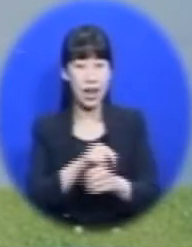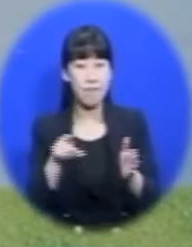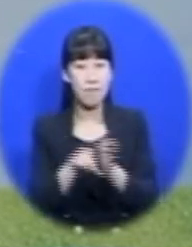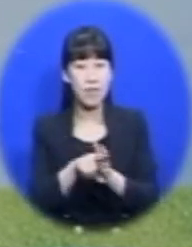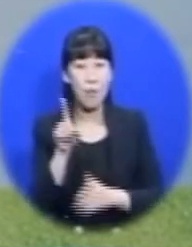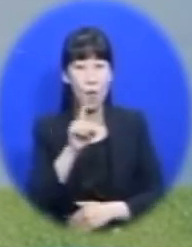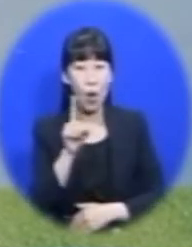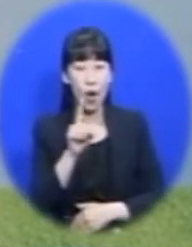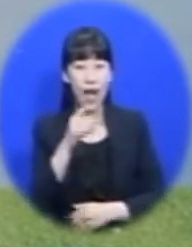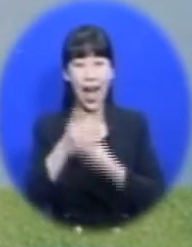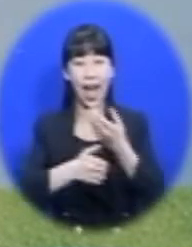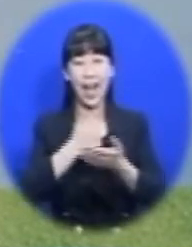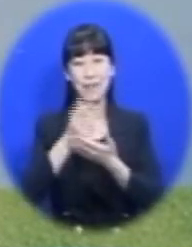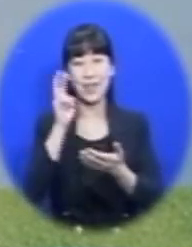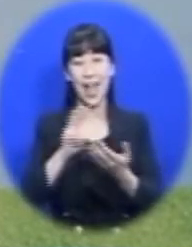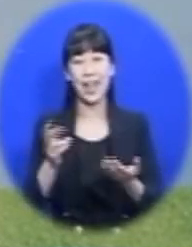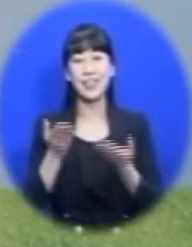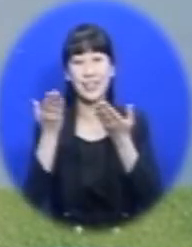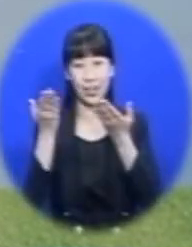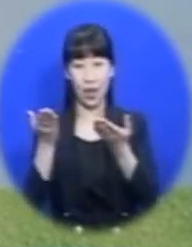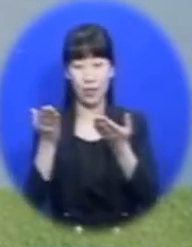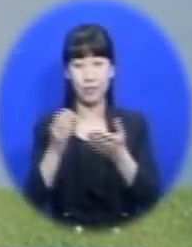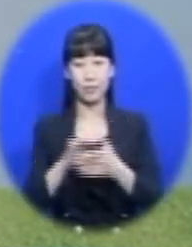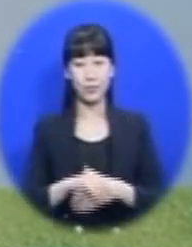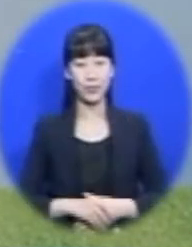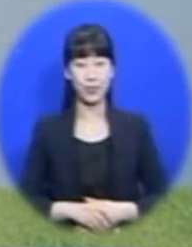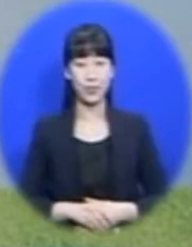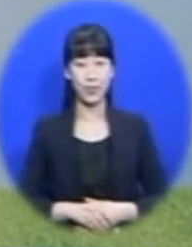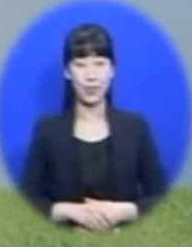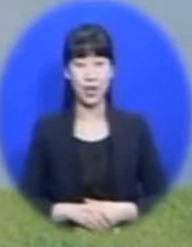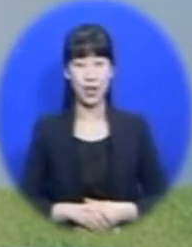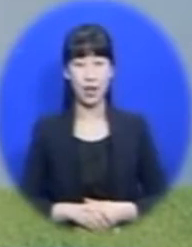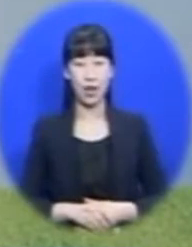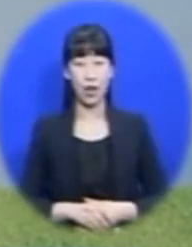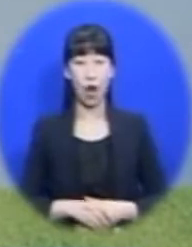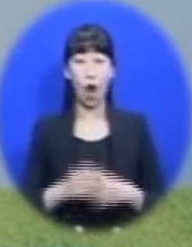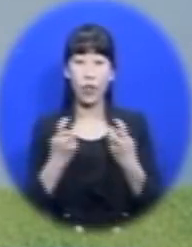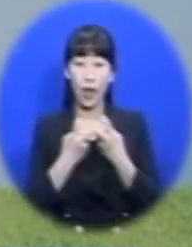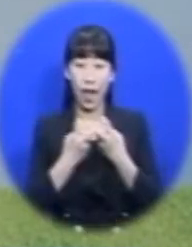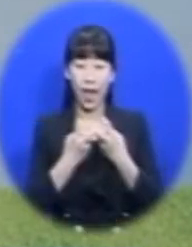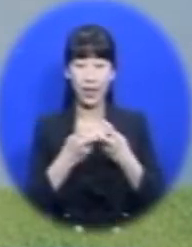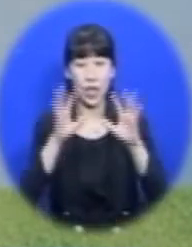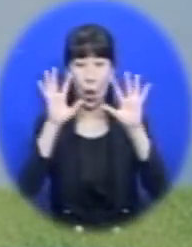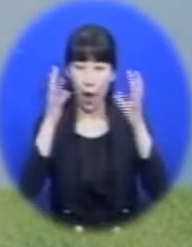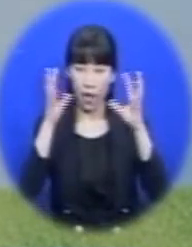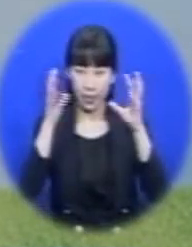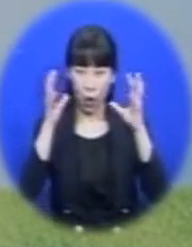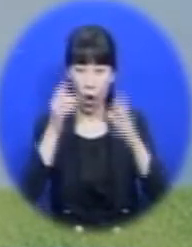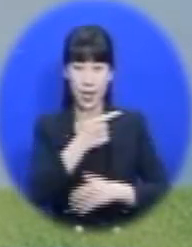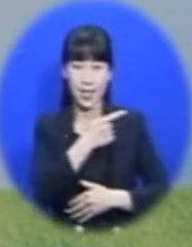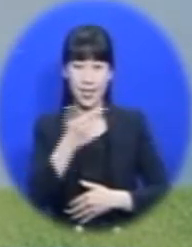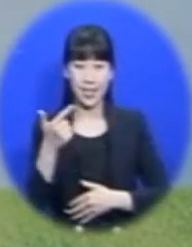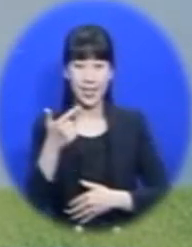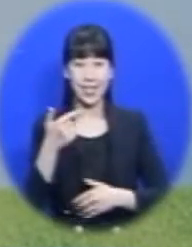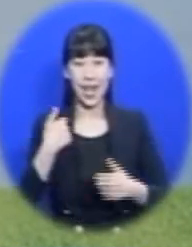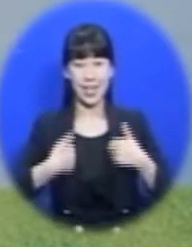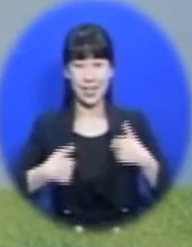겁니다. 어느 정도로 찬양하느냐? 박수를, 손뼉을 치면서 큰 소리로